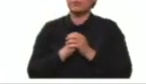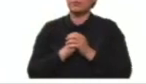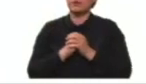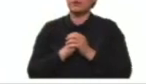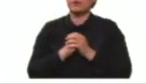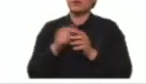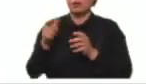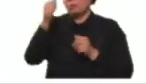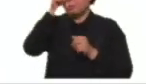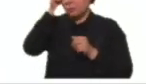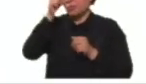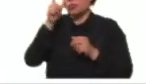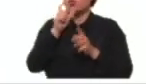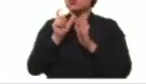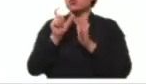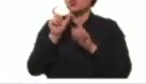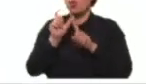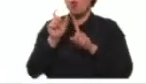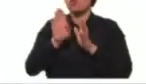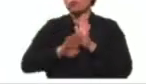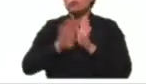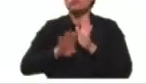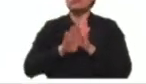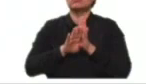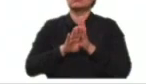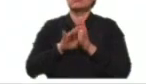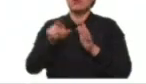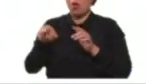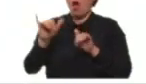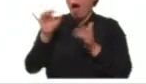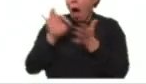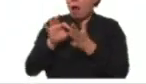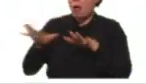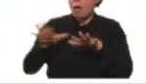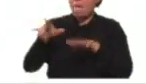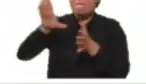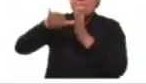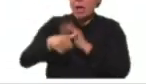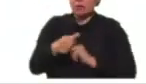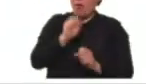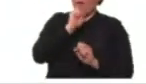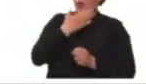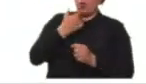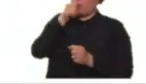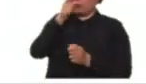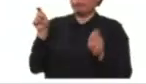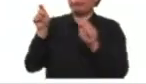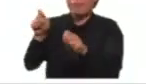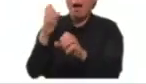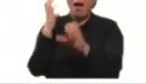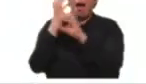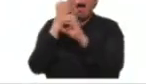dość kolokwialnie rzecz ujmując, że do danego miasta nie dojeżdża żaden autobus czy żadne